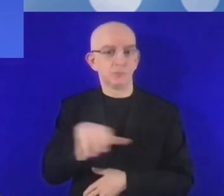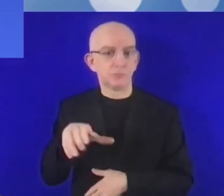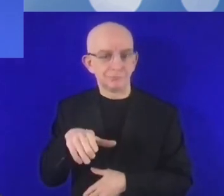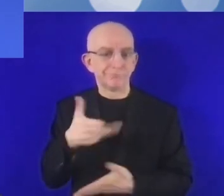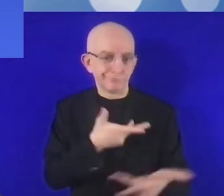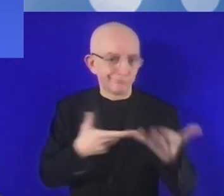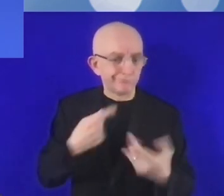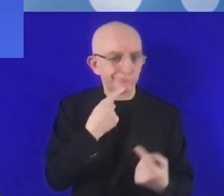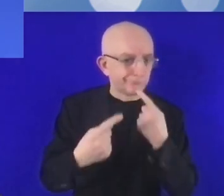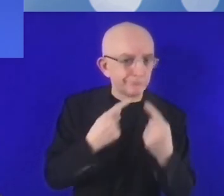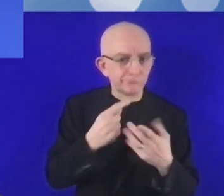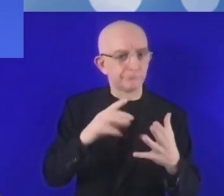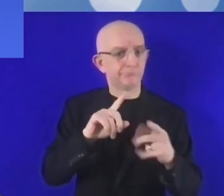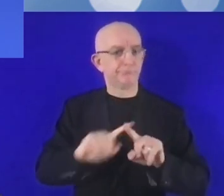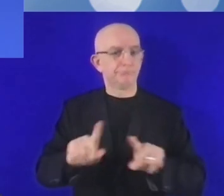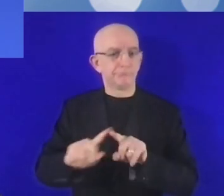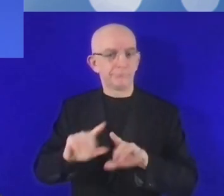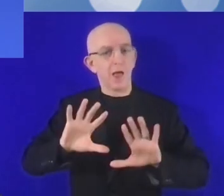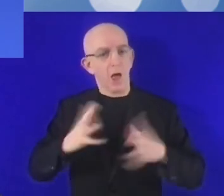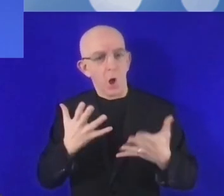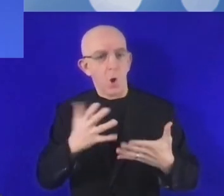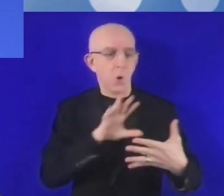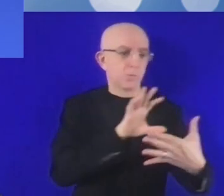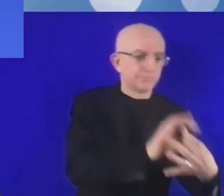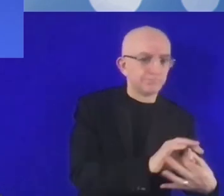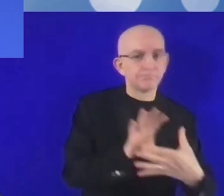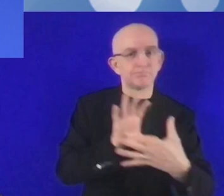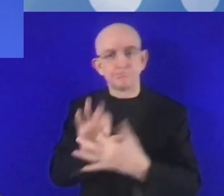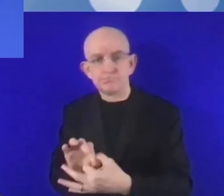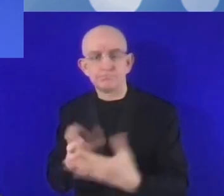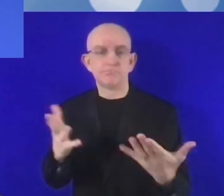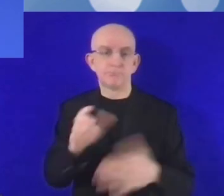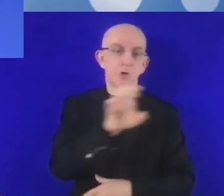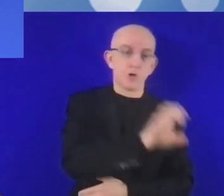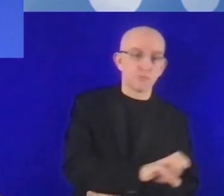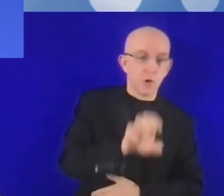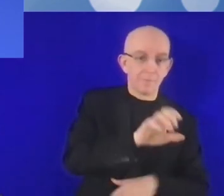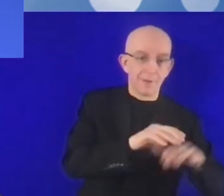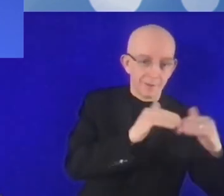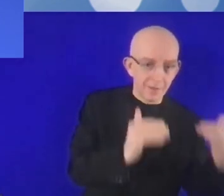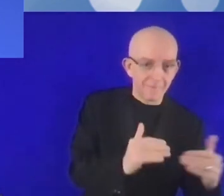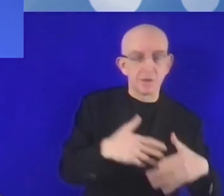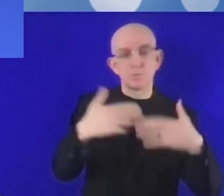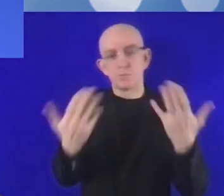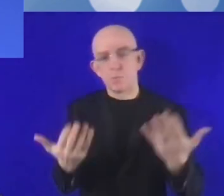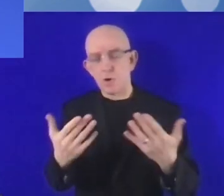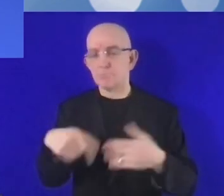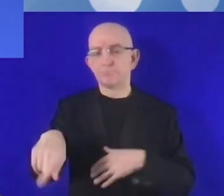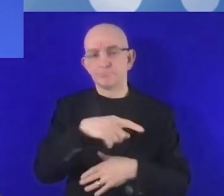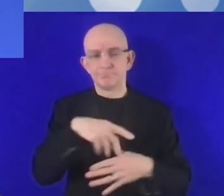在欧盟当中和各个机构当中的互相合作，国际间的合作是非常重要的元